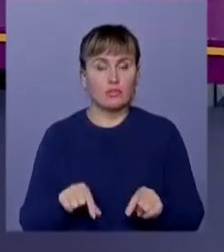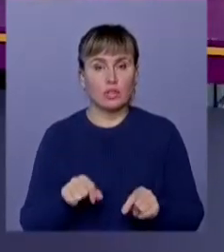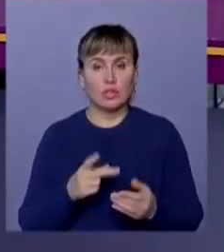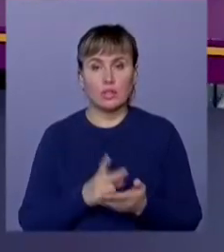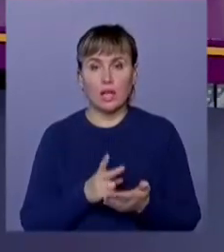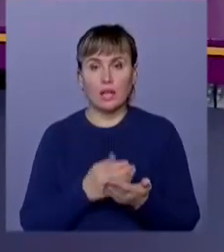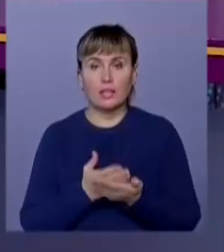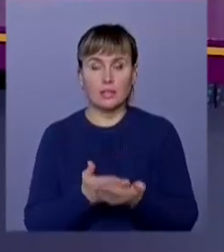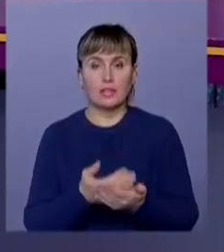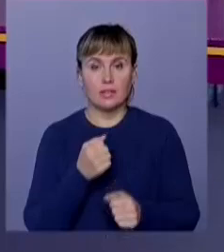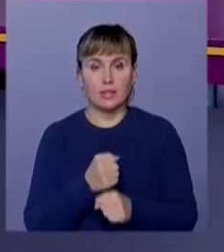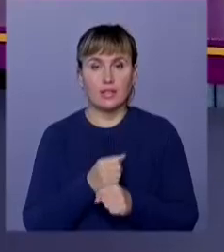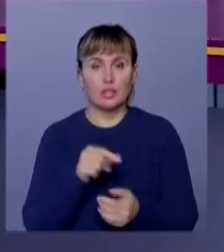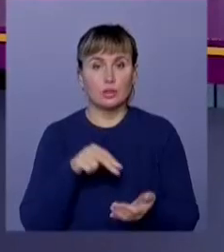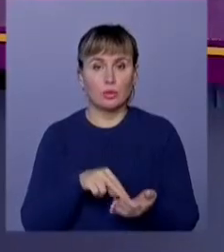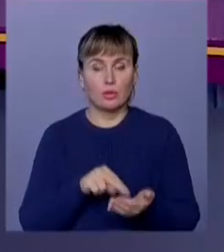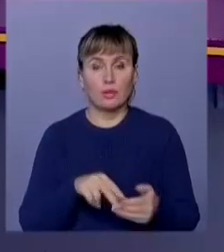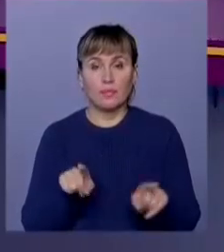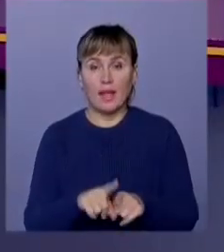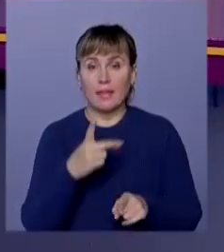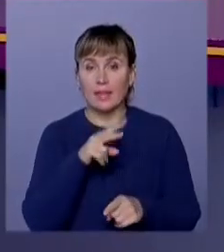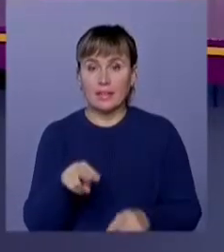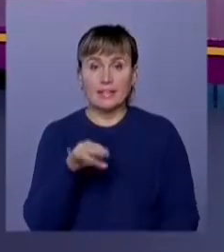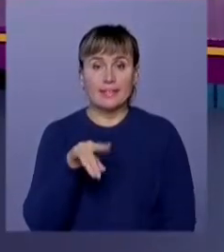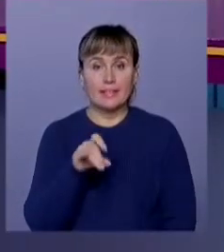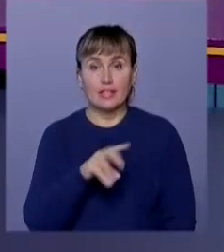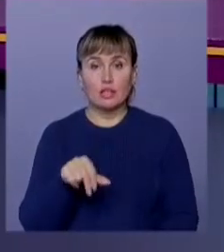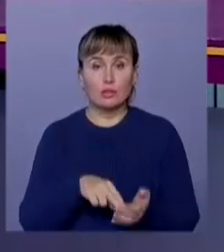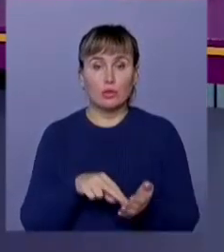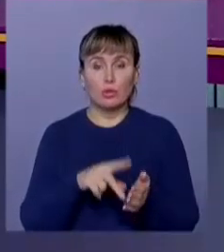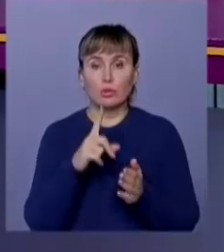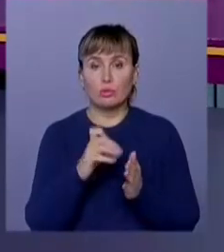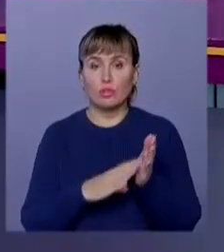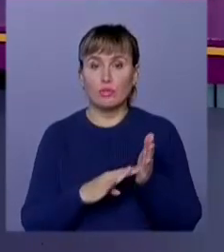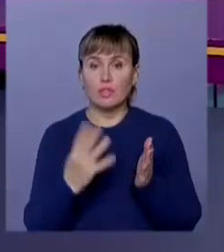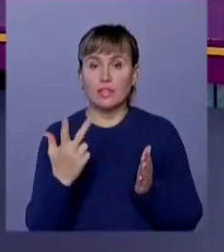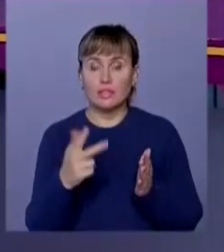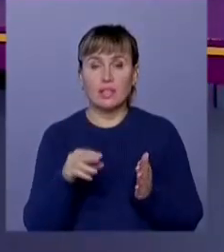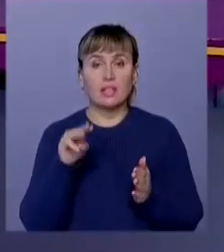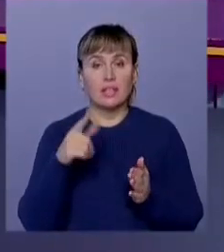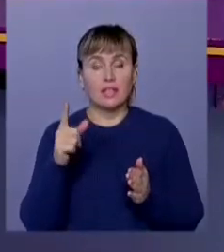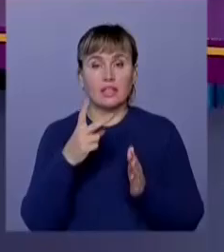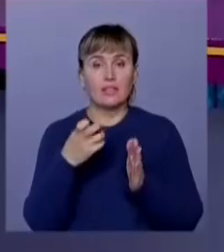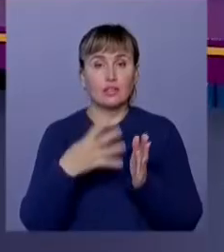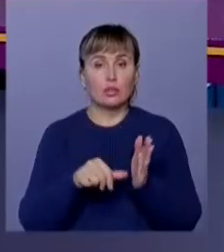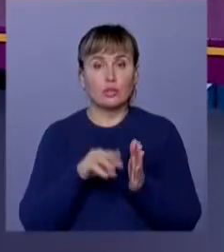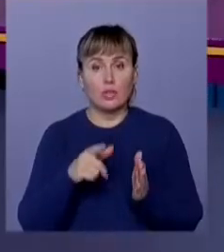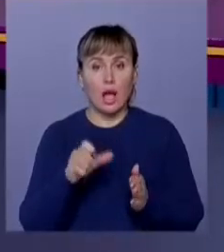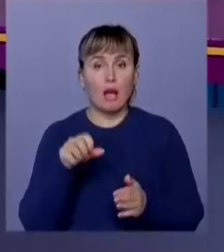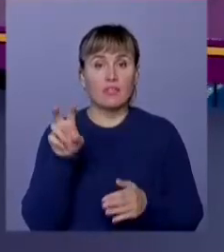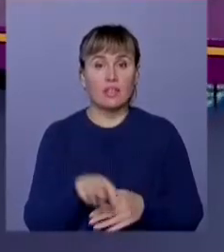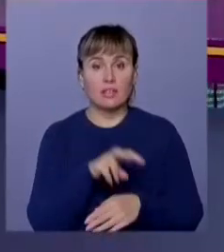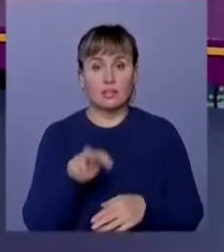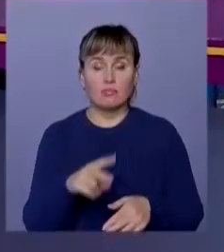доказательство Бозумбаев привел расценки. Так, литр дизеля в Казахстане стоит 193 тенге, в России – 246 тенге, а в Кыргызстане